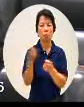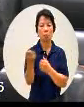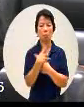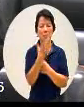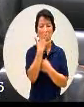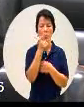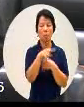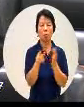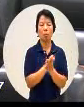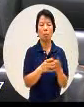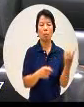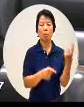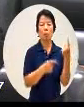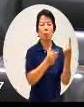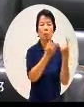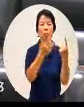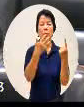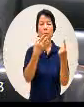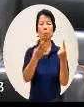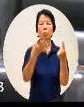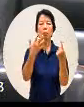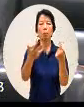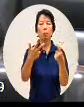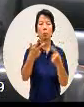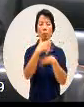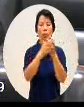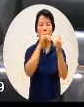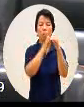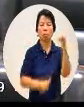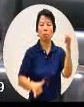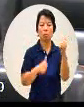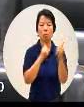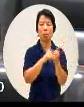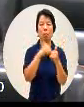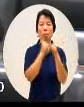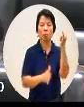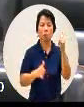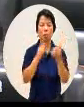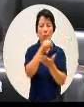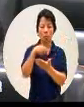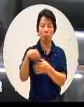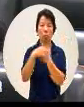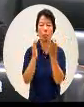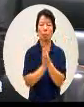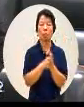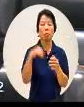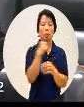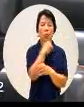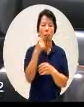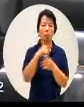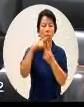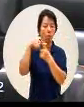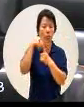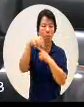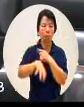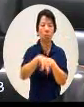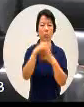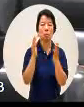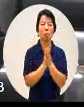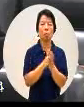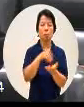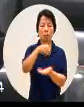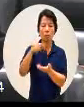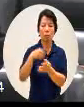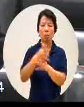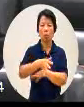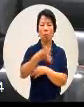這1947年的事情歷史文獻包括中央研究院台原署的徐雪基教授都沒去